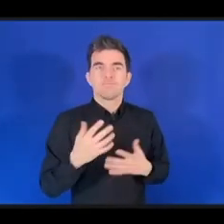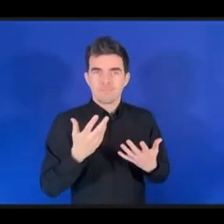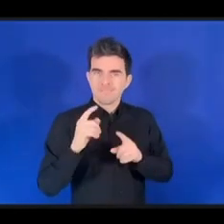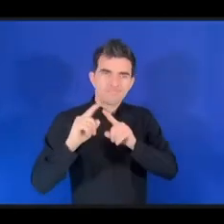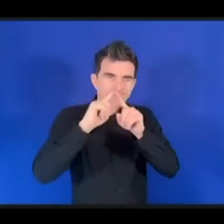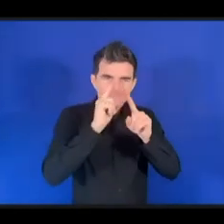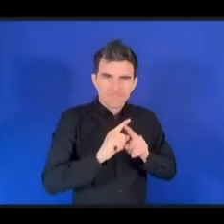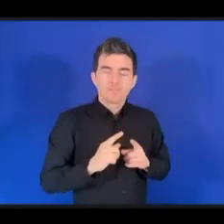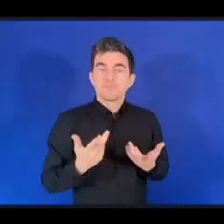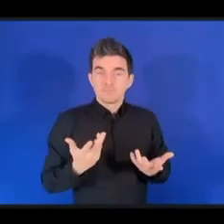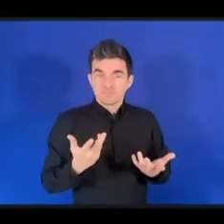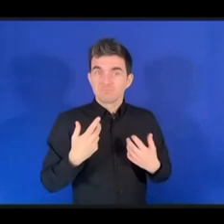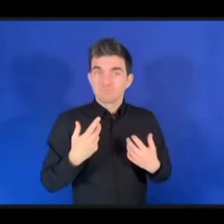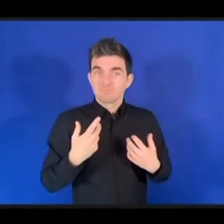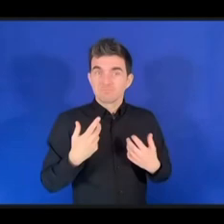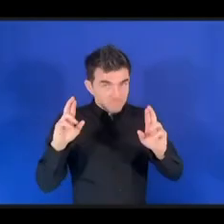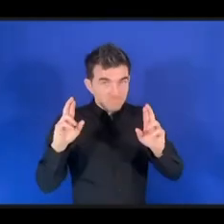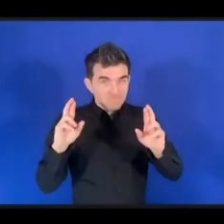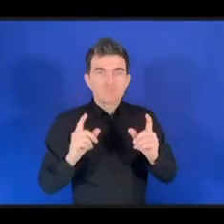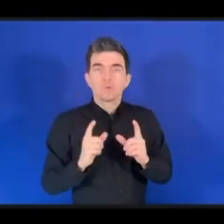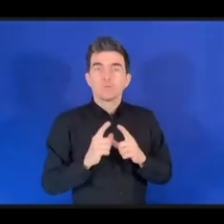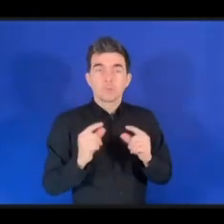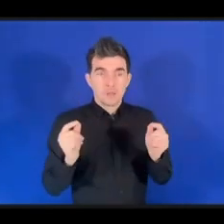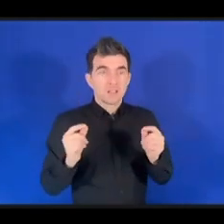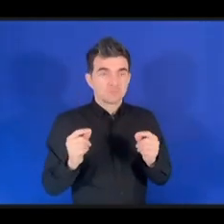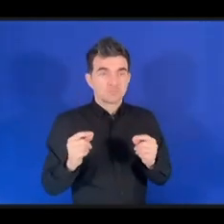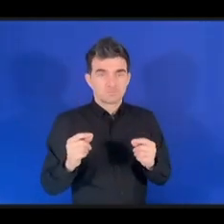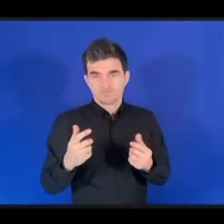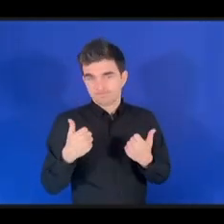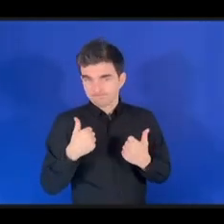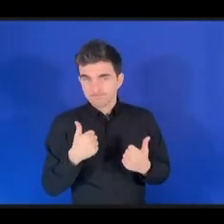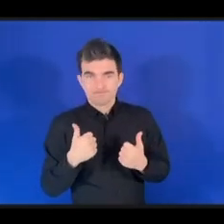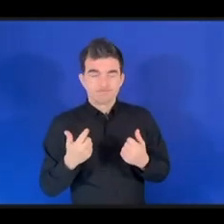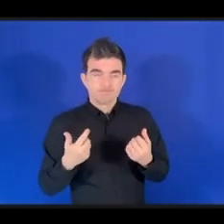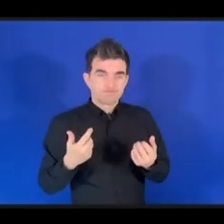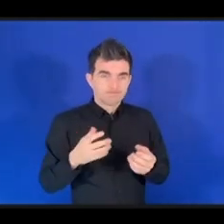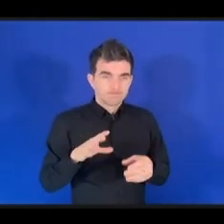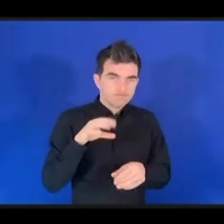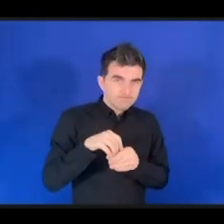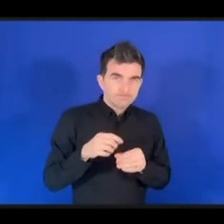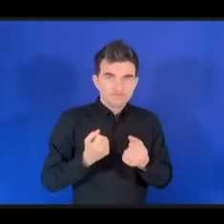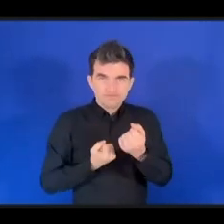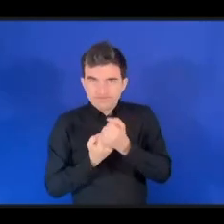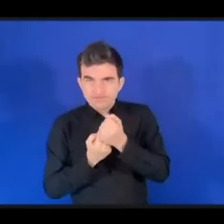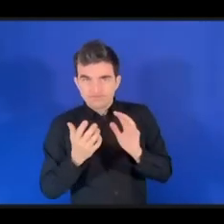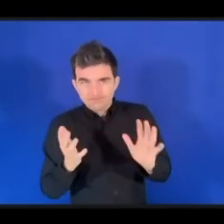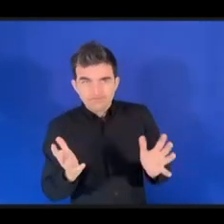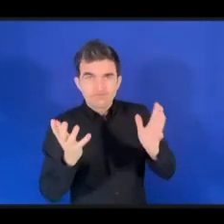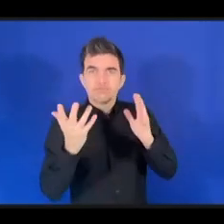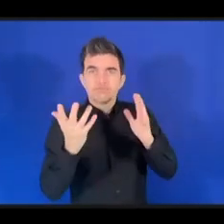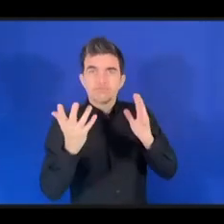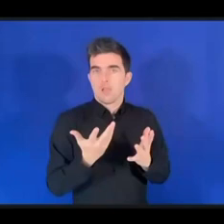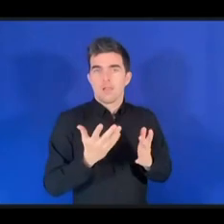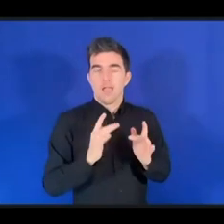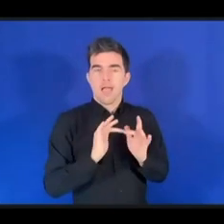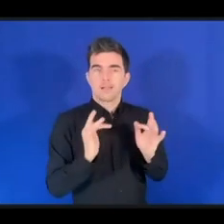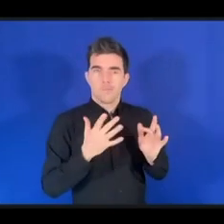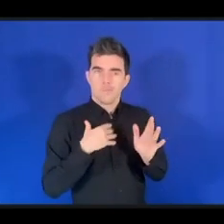力于打造一个更好的互联网。我也坚信明年的